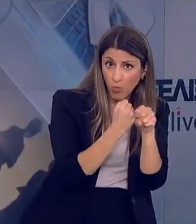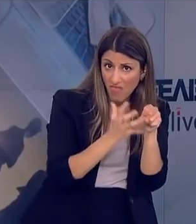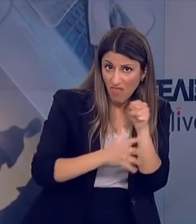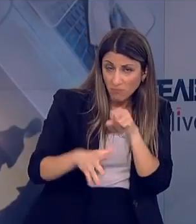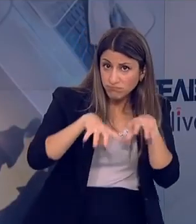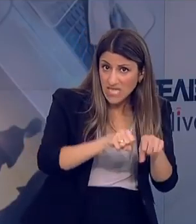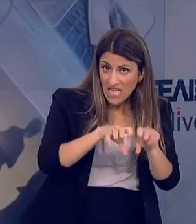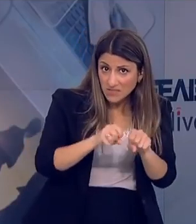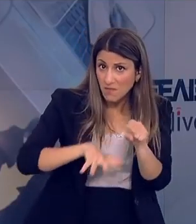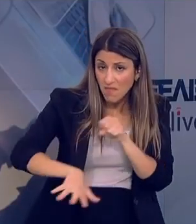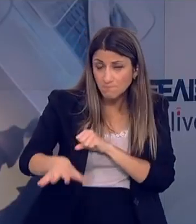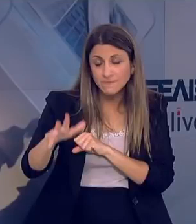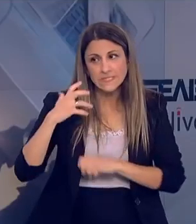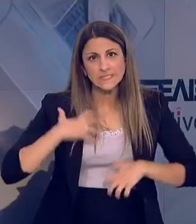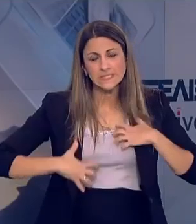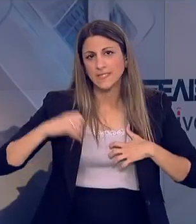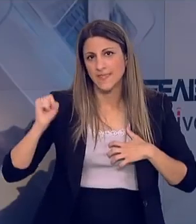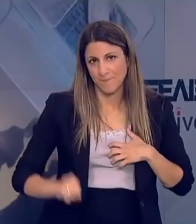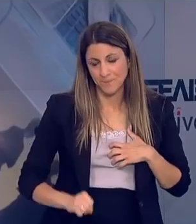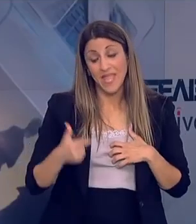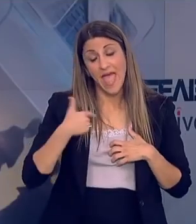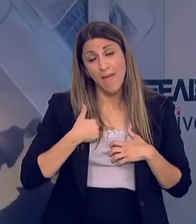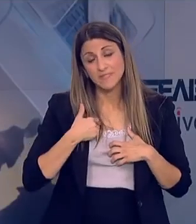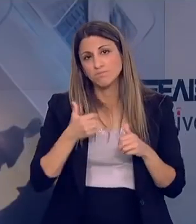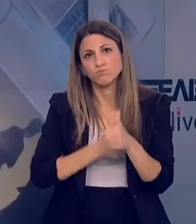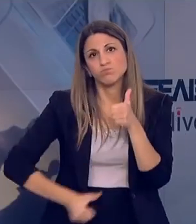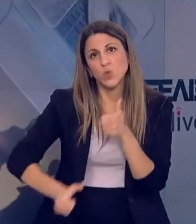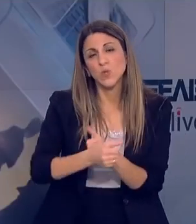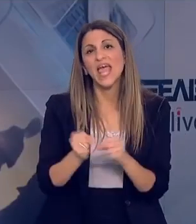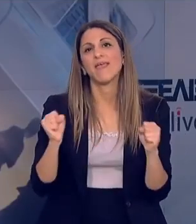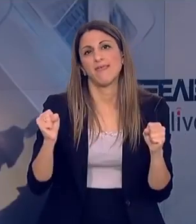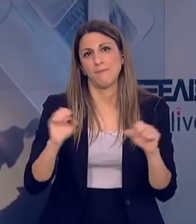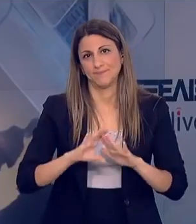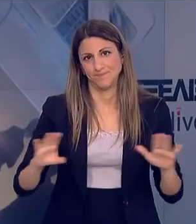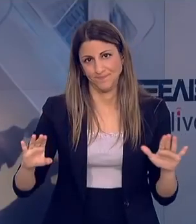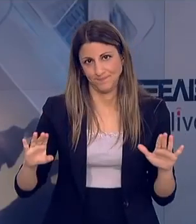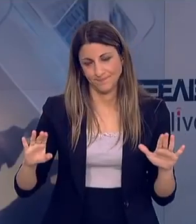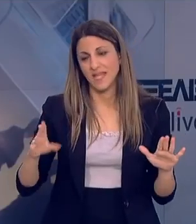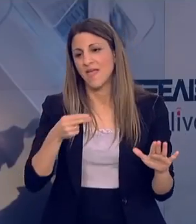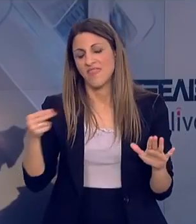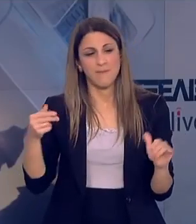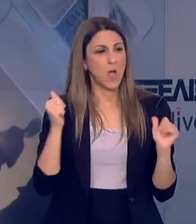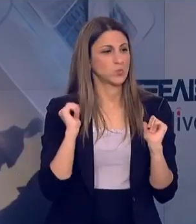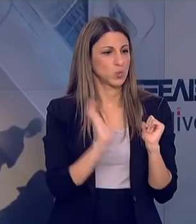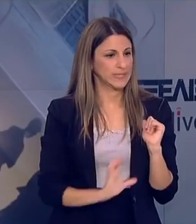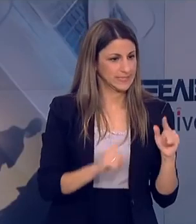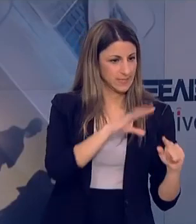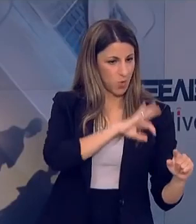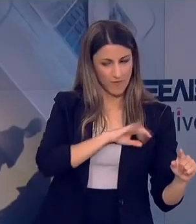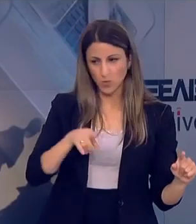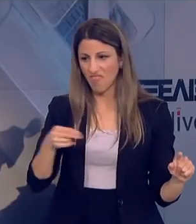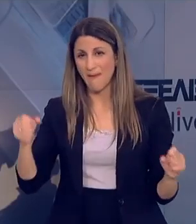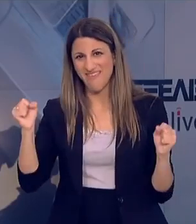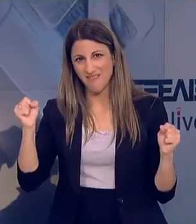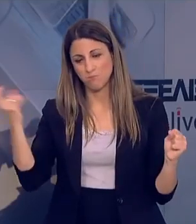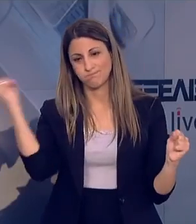διαστάσεις. Εγώ να πω μόνο ότι μας ενδιαφέρει η δημόσια υγεία σε σχέση με τον τουρισμό. Σίγουρα δεν είμαστε σε φάση να μιλήσουμε για άνοιγμα